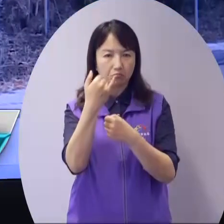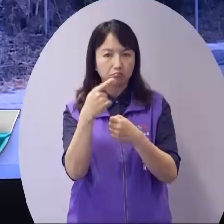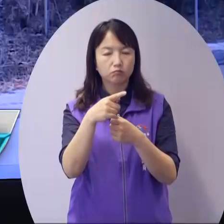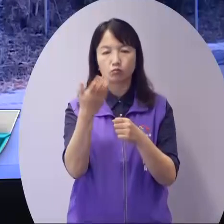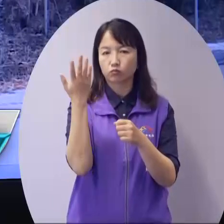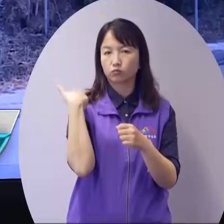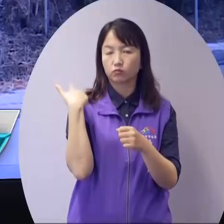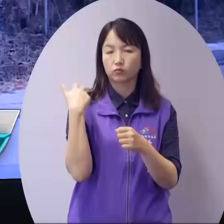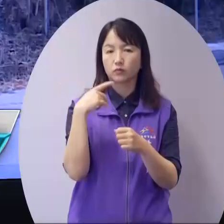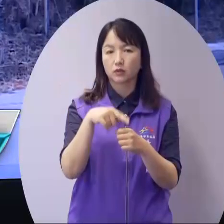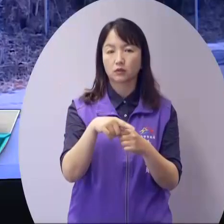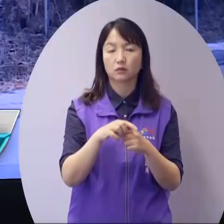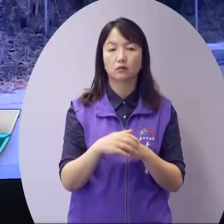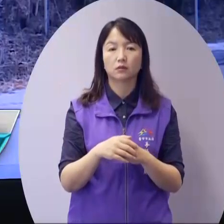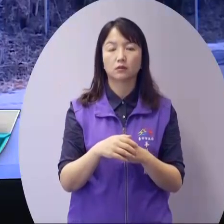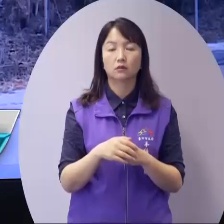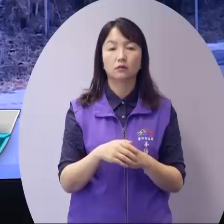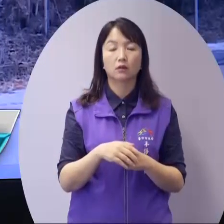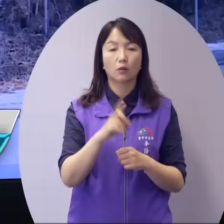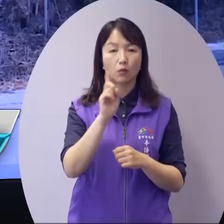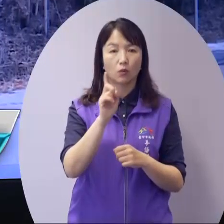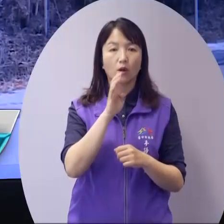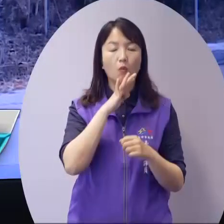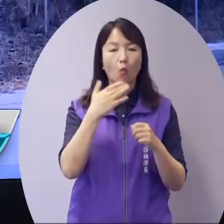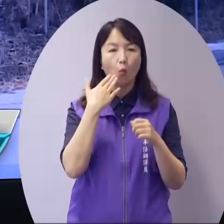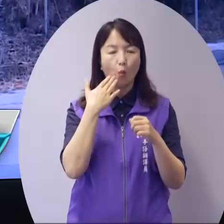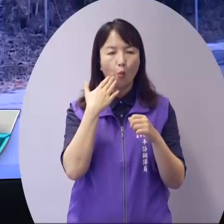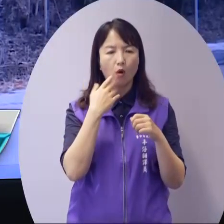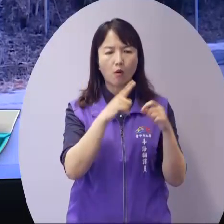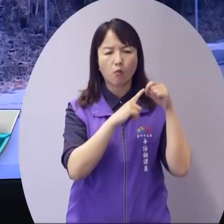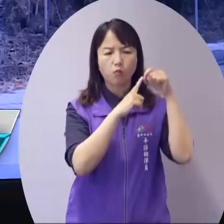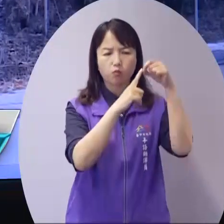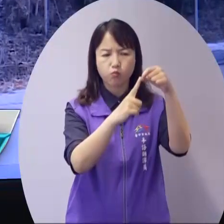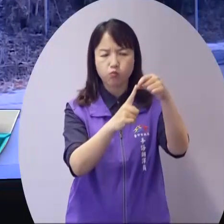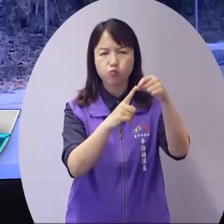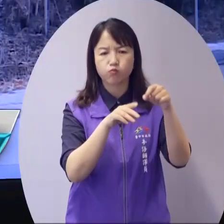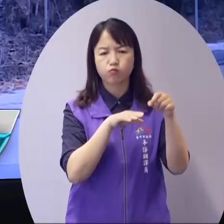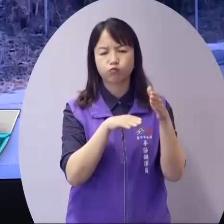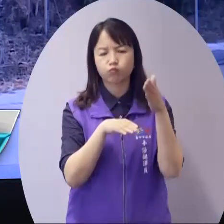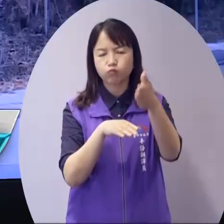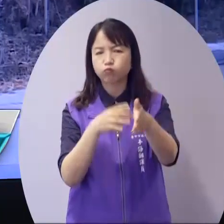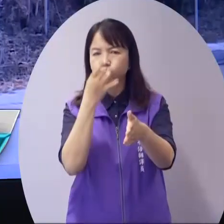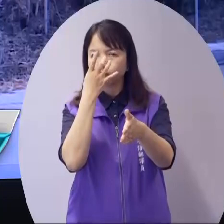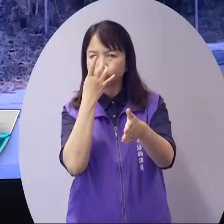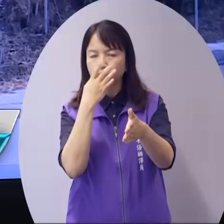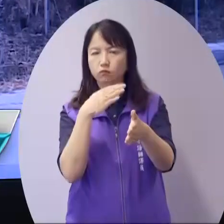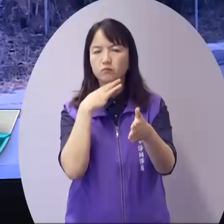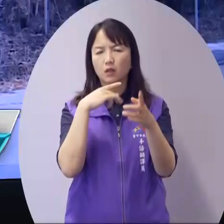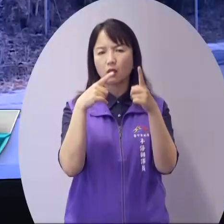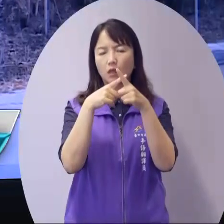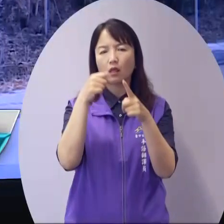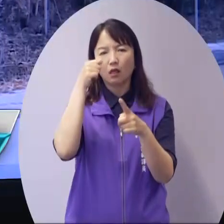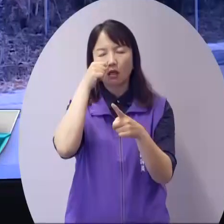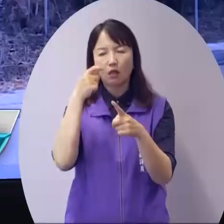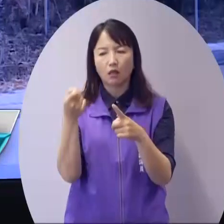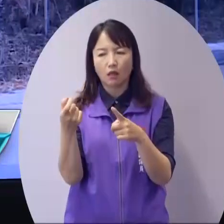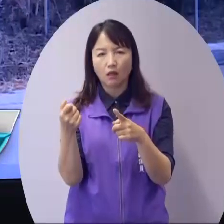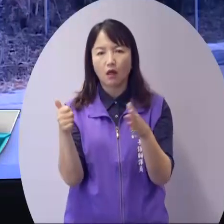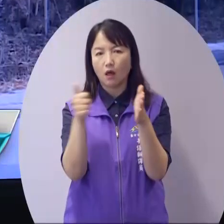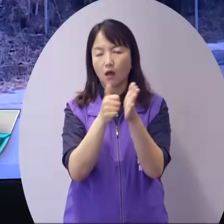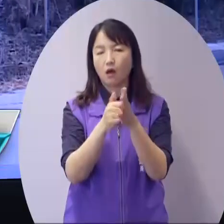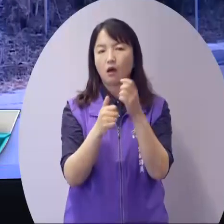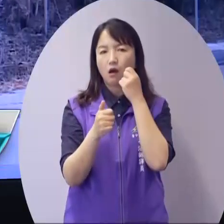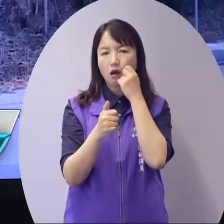去它就是到公共运输不好进去的地方，那有可能人数比较少，事实